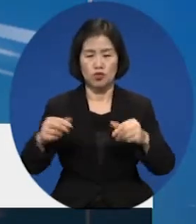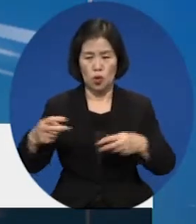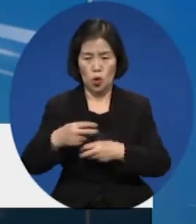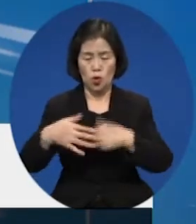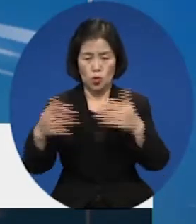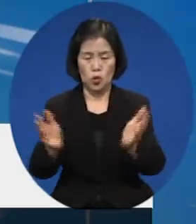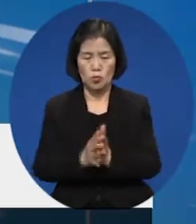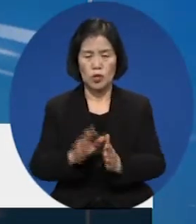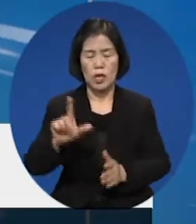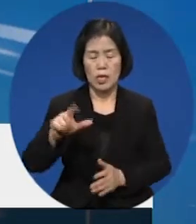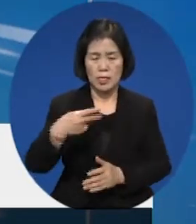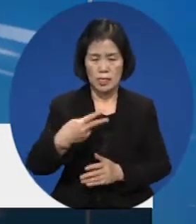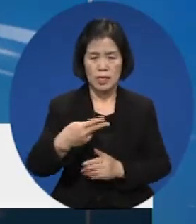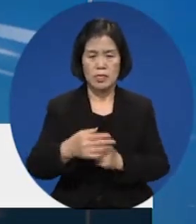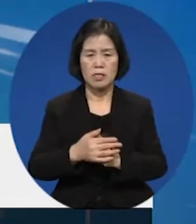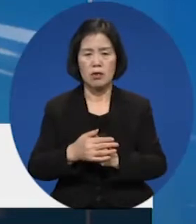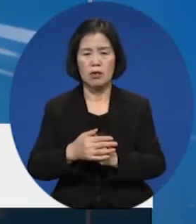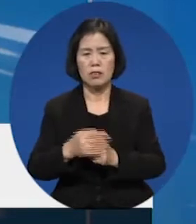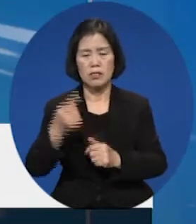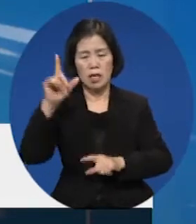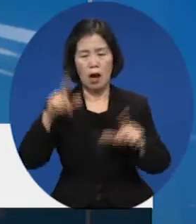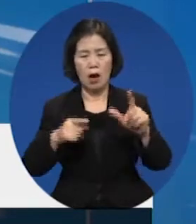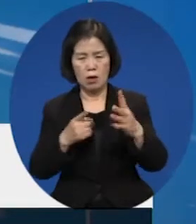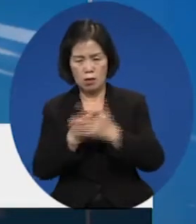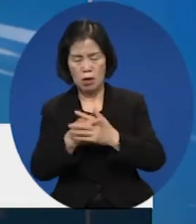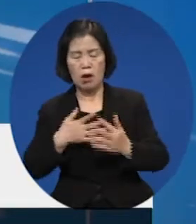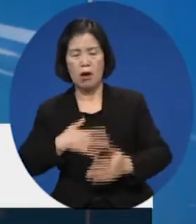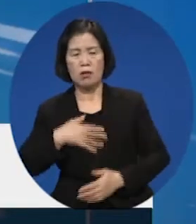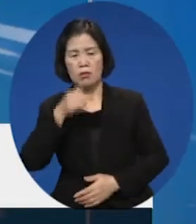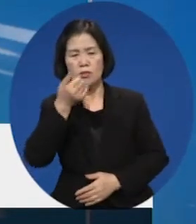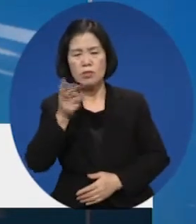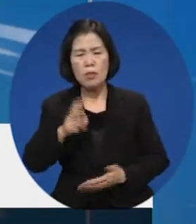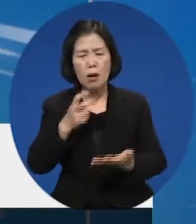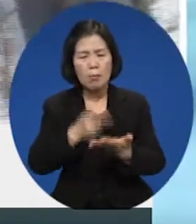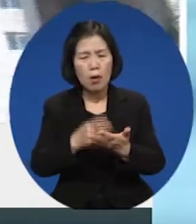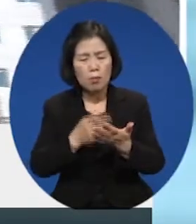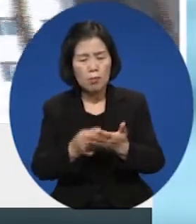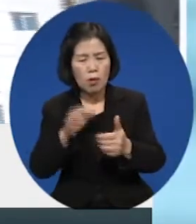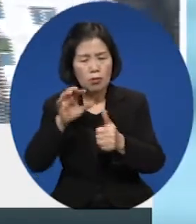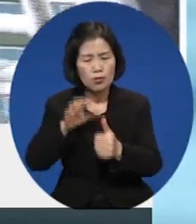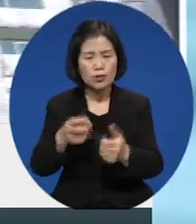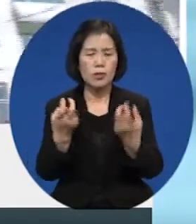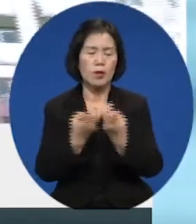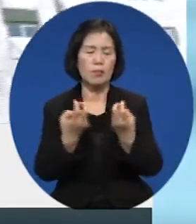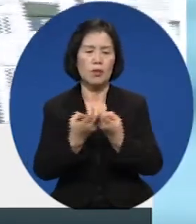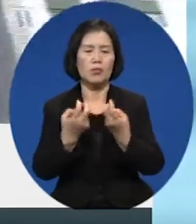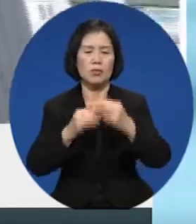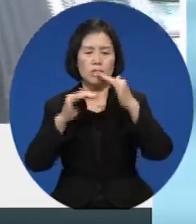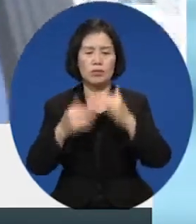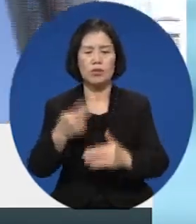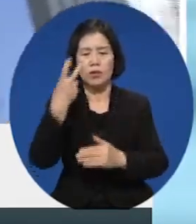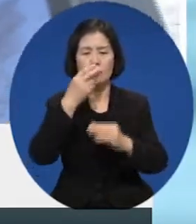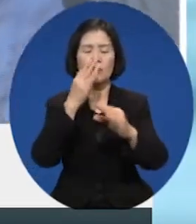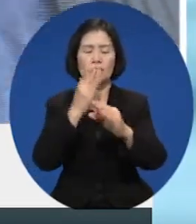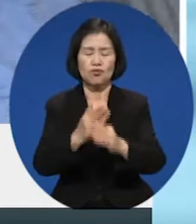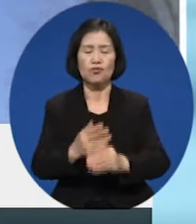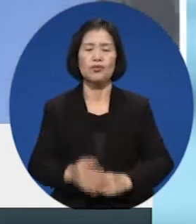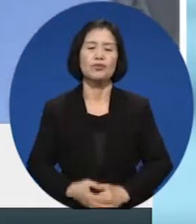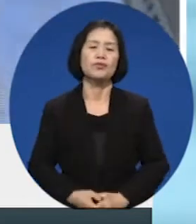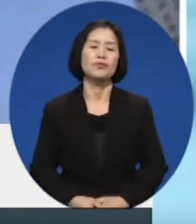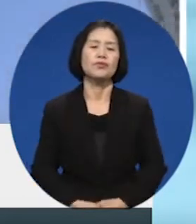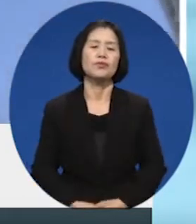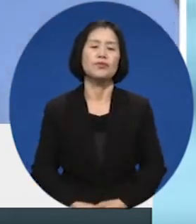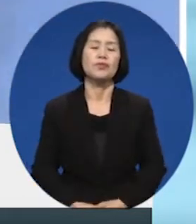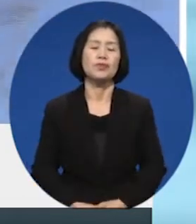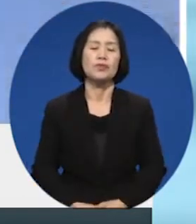lh 에서도 상황은 윤지 하고 있지만 4 적법성 여부 나 규제 방안이 있는지 등은 지금 검토 중인 것으로 알려졌습니다